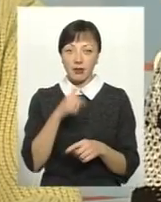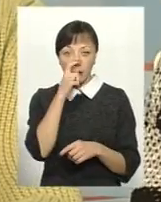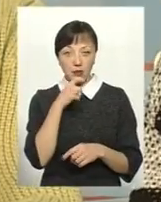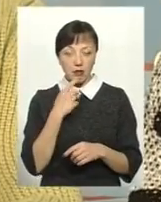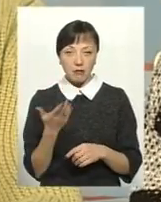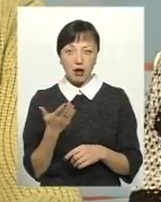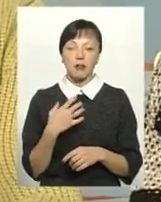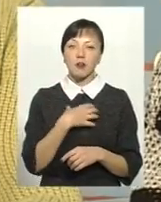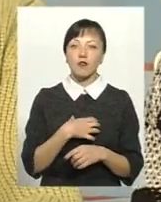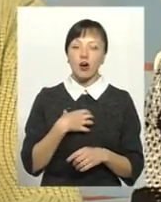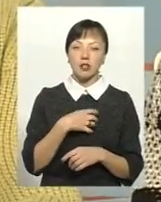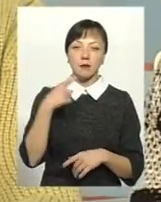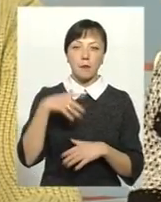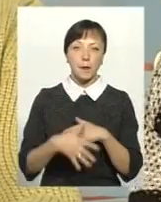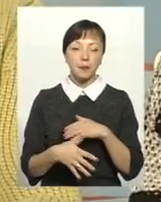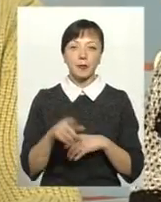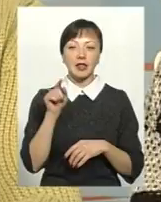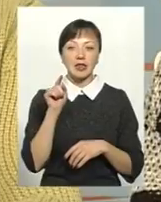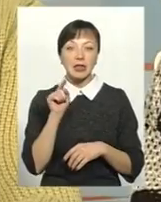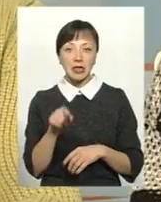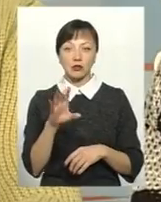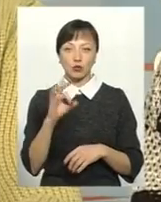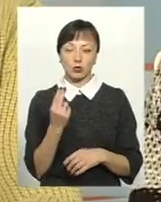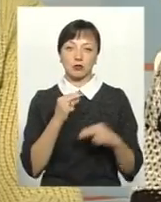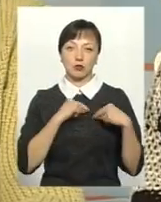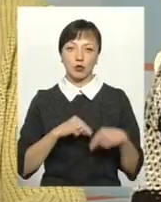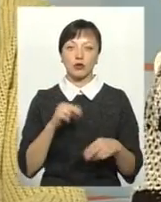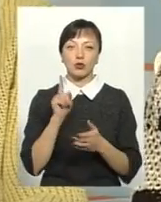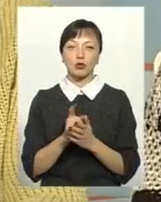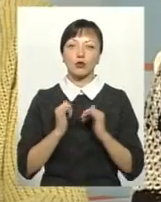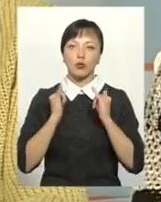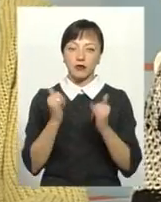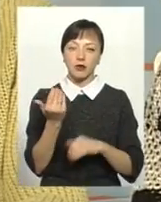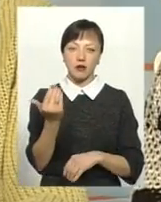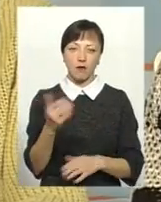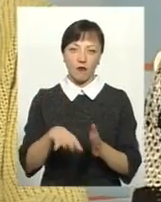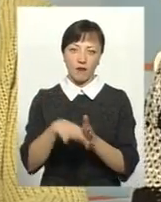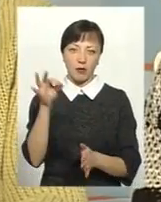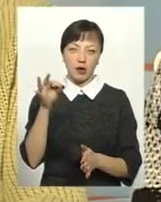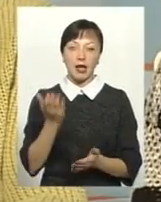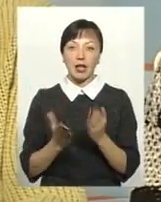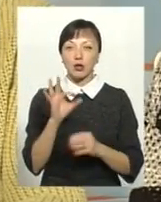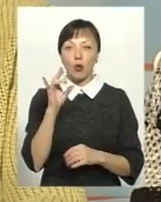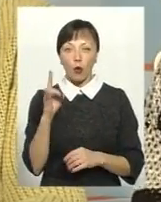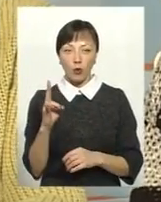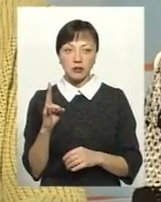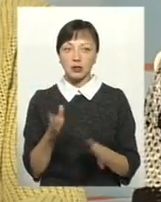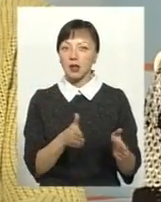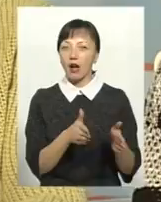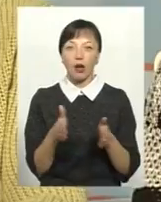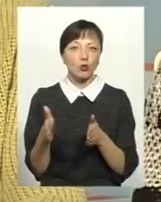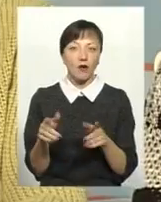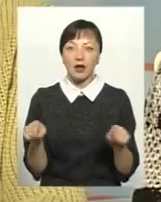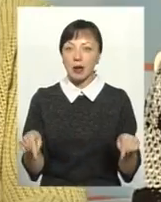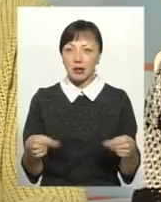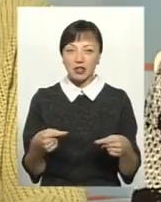И очень важно понимать, что ты, как социальный работник, должен уважать именно его выбор. Если он не готов к